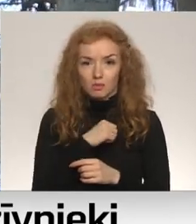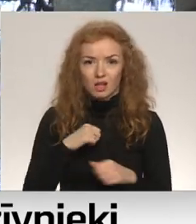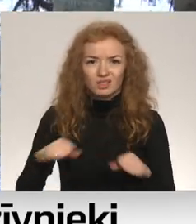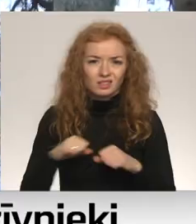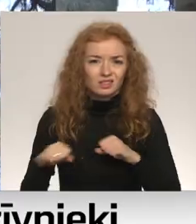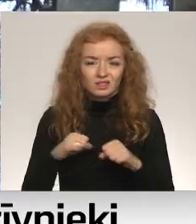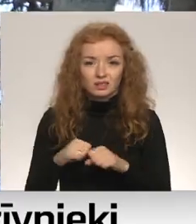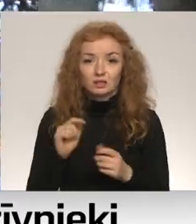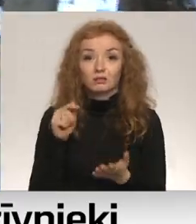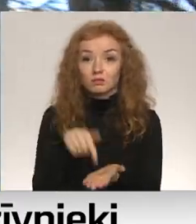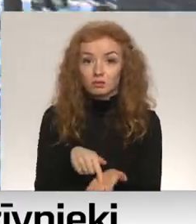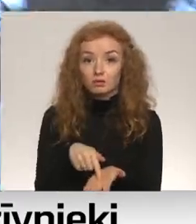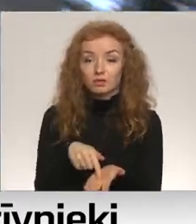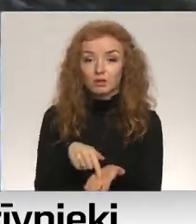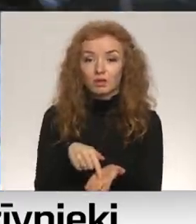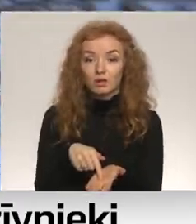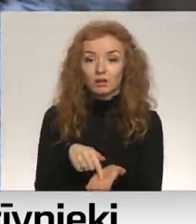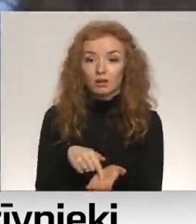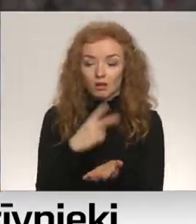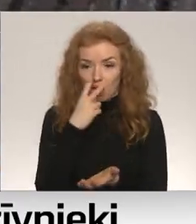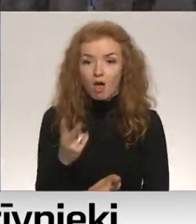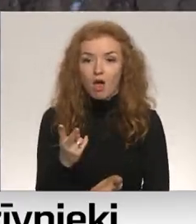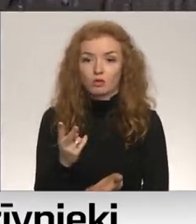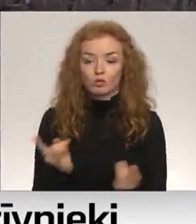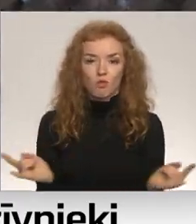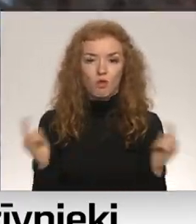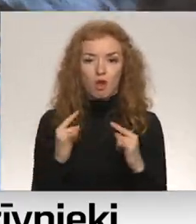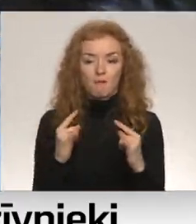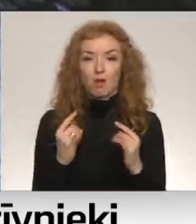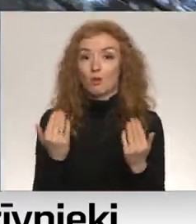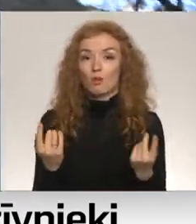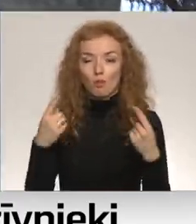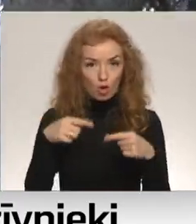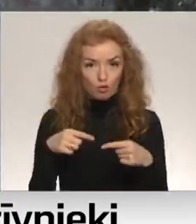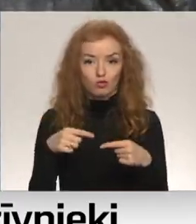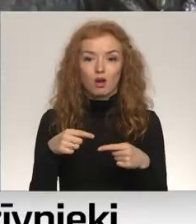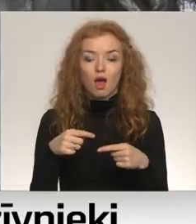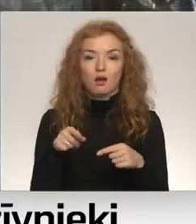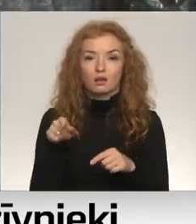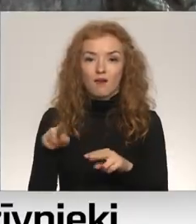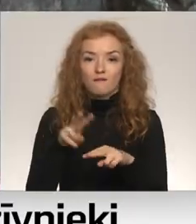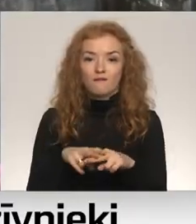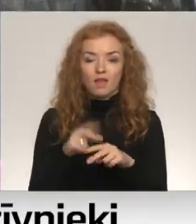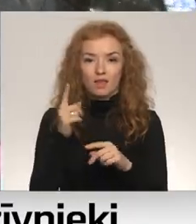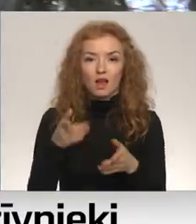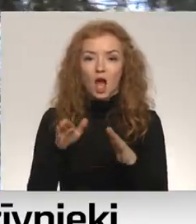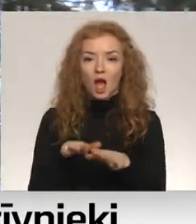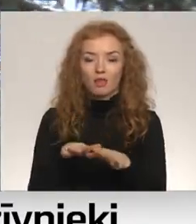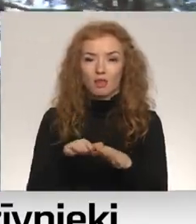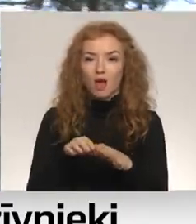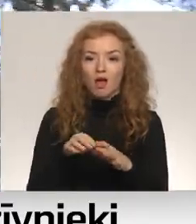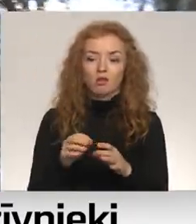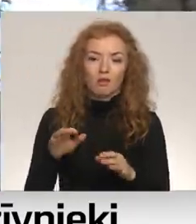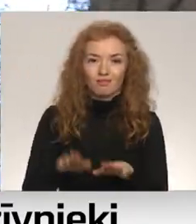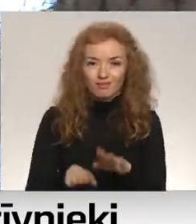šeit un redzu, ka viņai lamatās. Šobrīd par nelaimi notikuma vietā liecina vien pēdas sniegā un